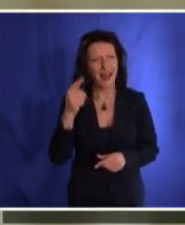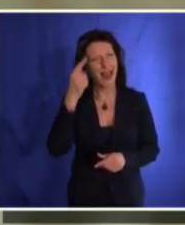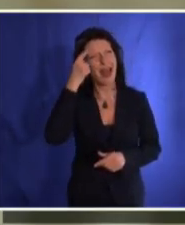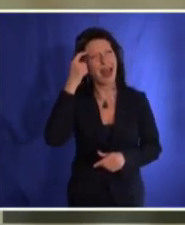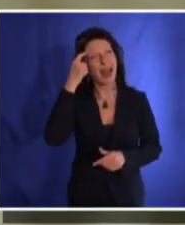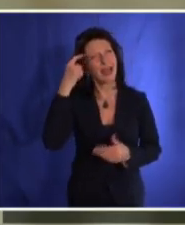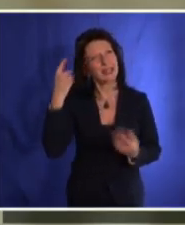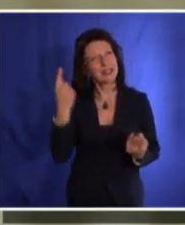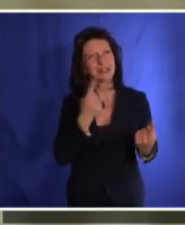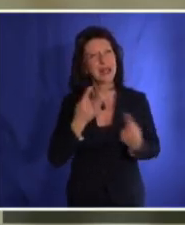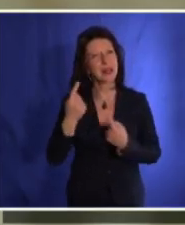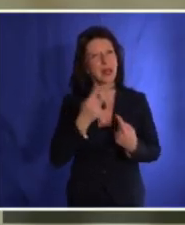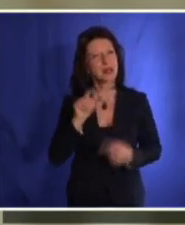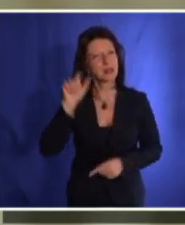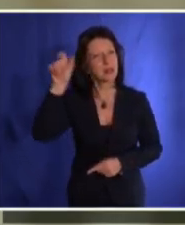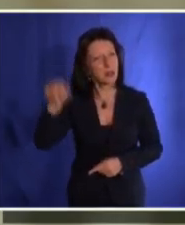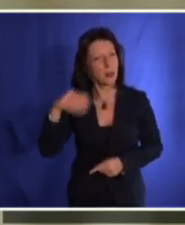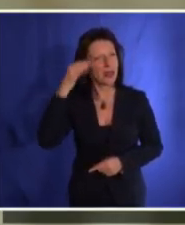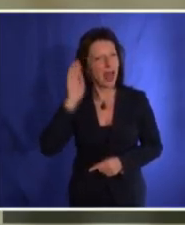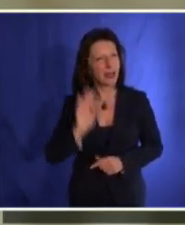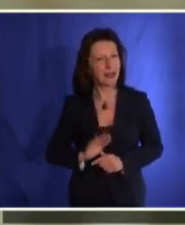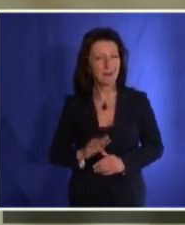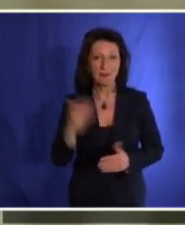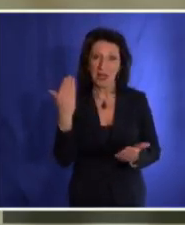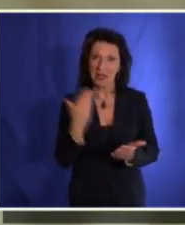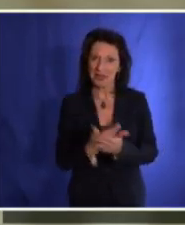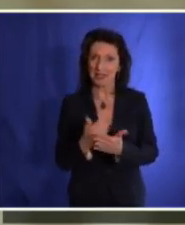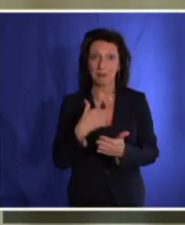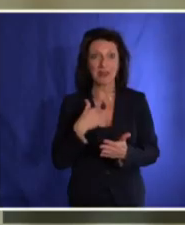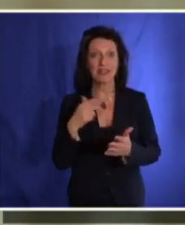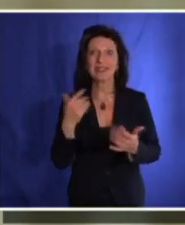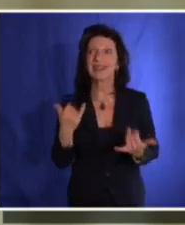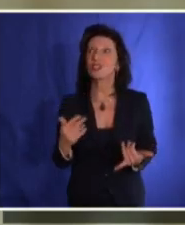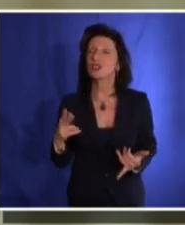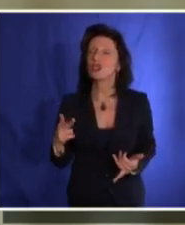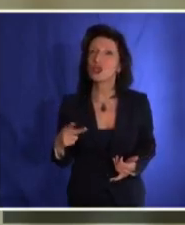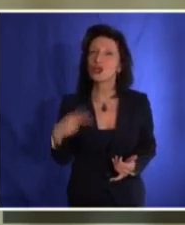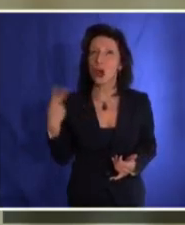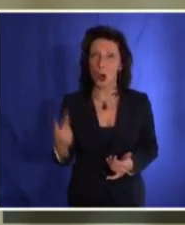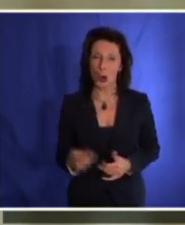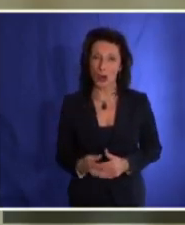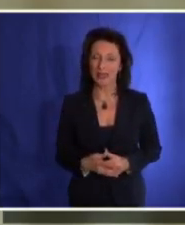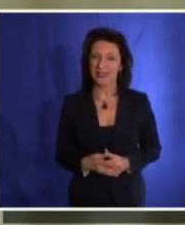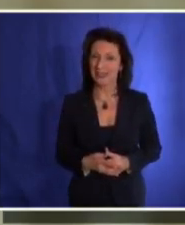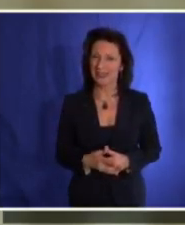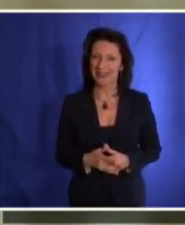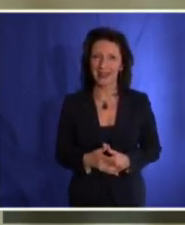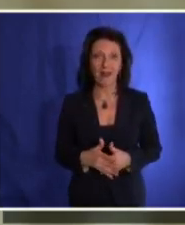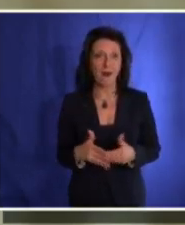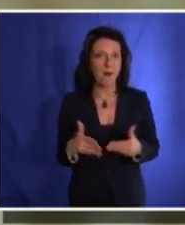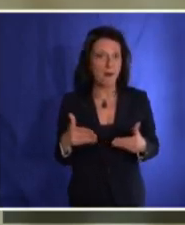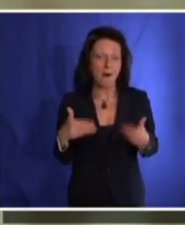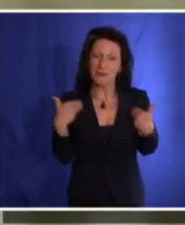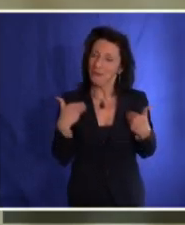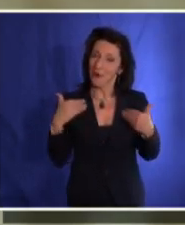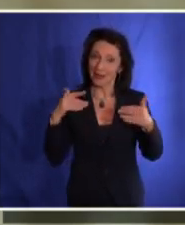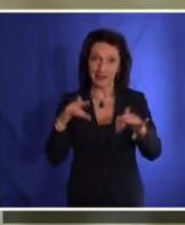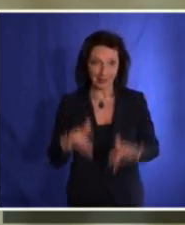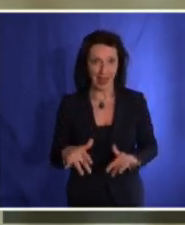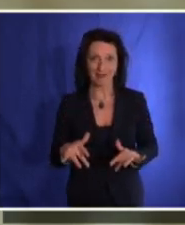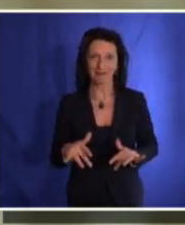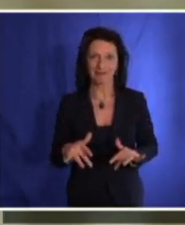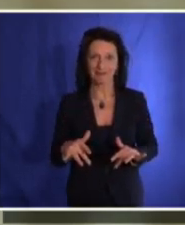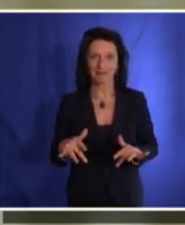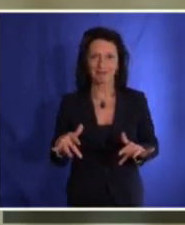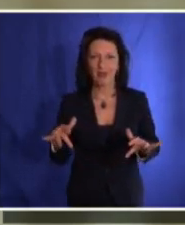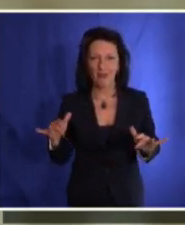daher darf ich mit großem Stolz sagen, mit großer Freude, für die